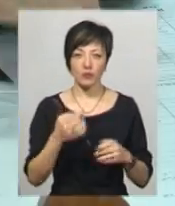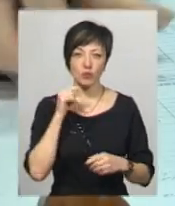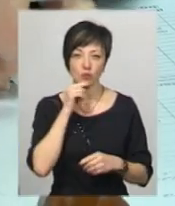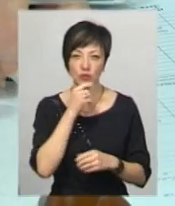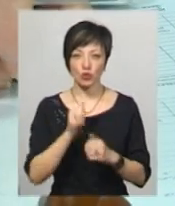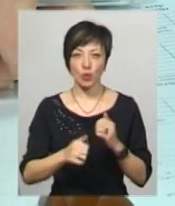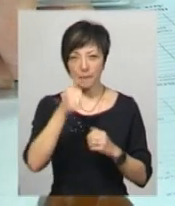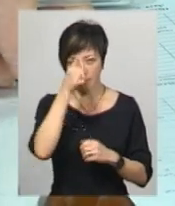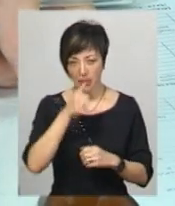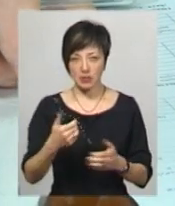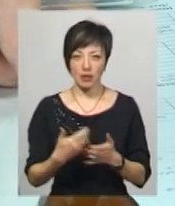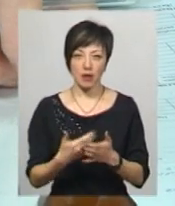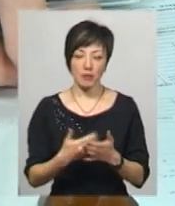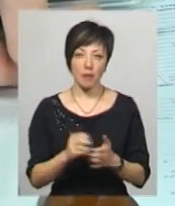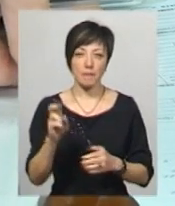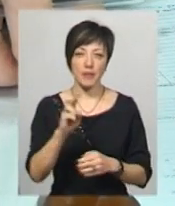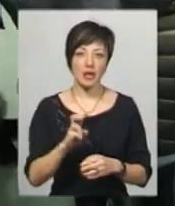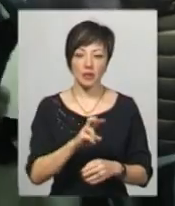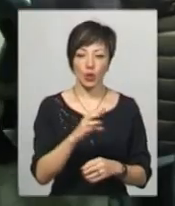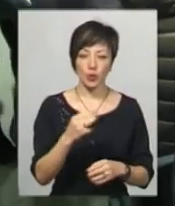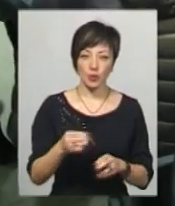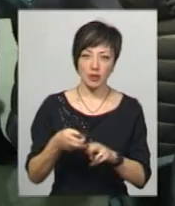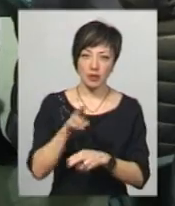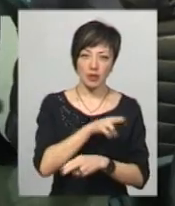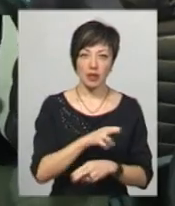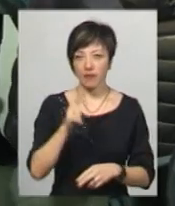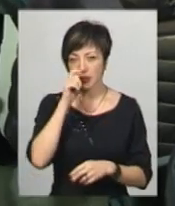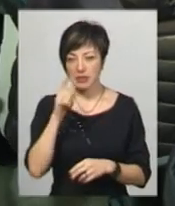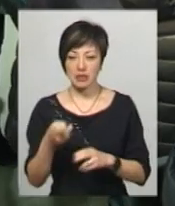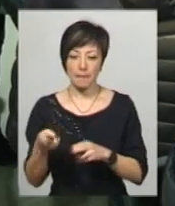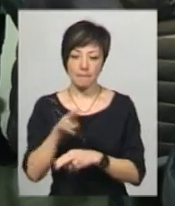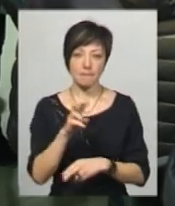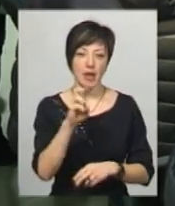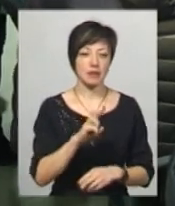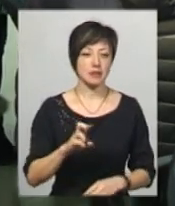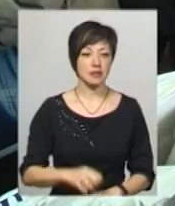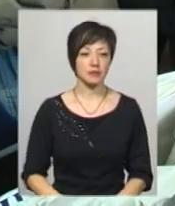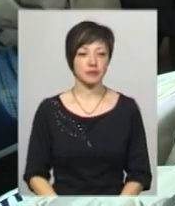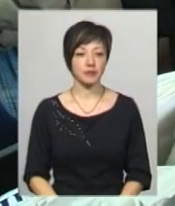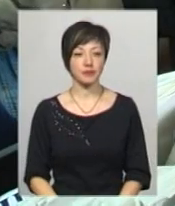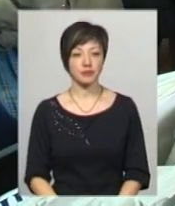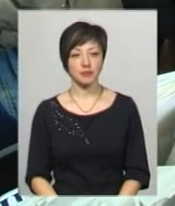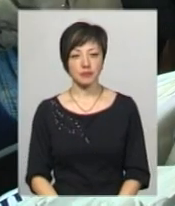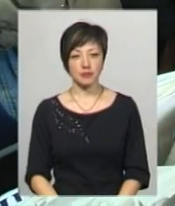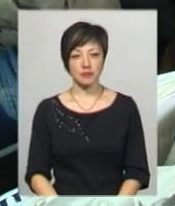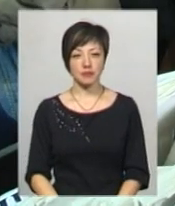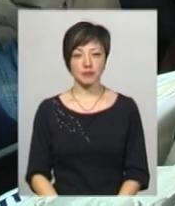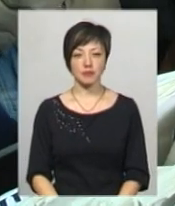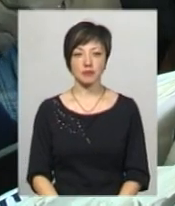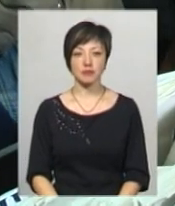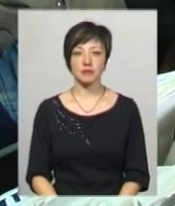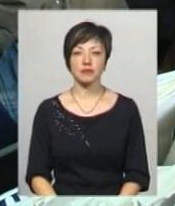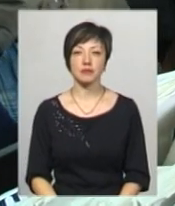заощадження щомісячно. Наприклад, у березні – за лютий, у квітні – за березень. Вікторія Зелінська, Олександр Горішевський, Дем'ян Цегольник.